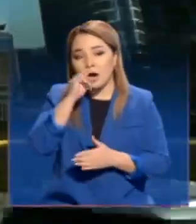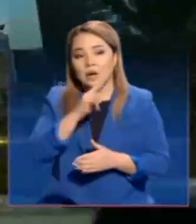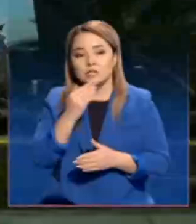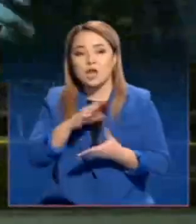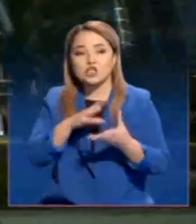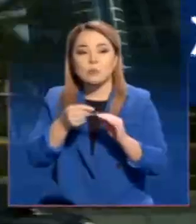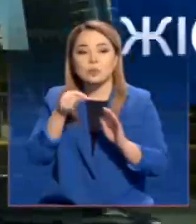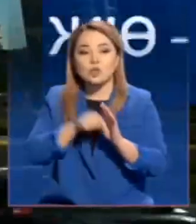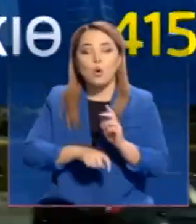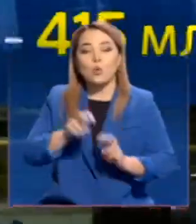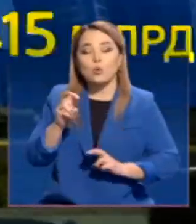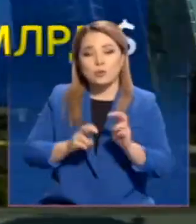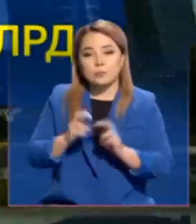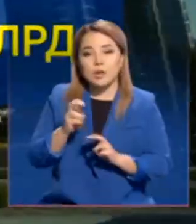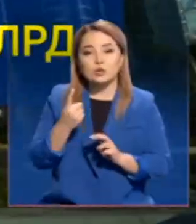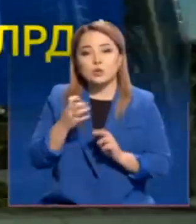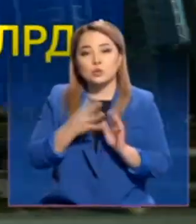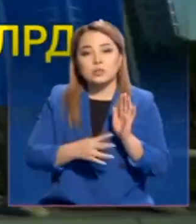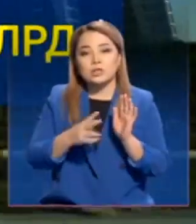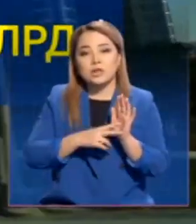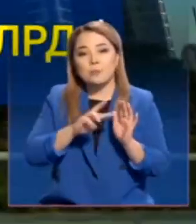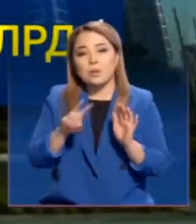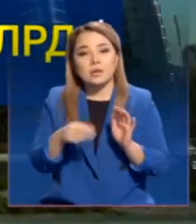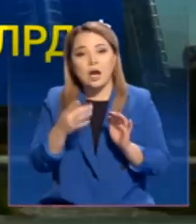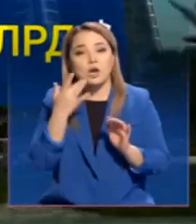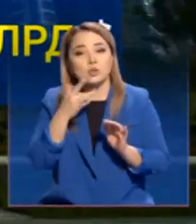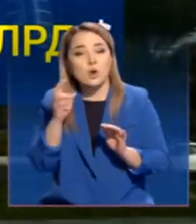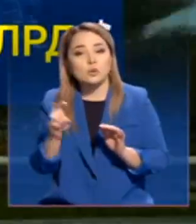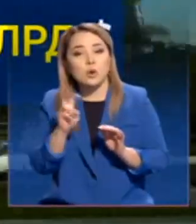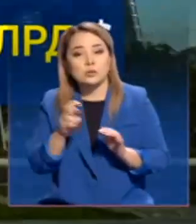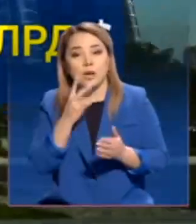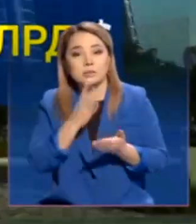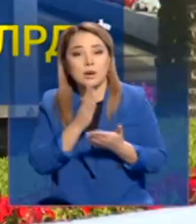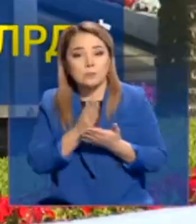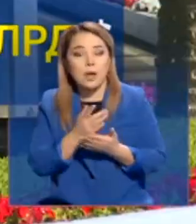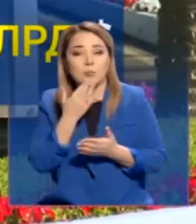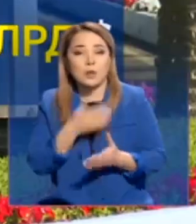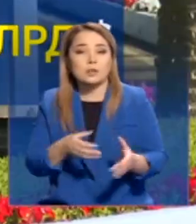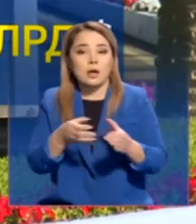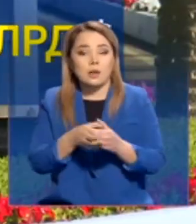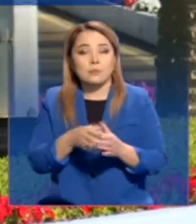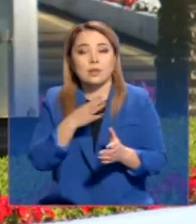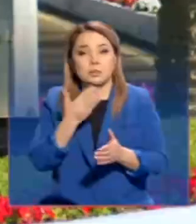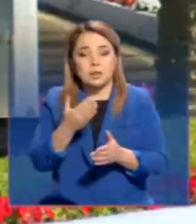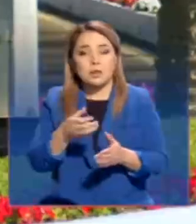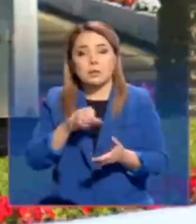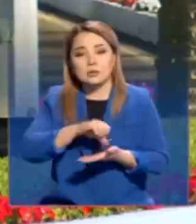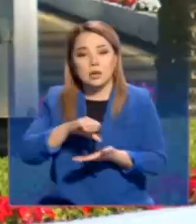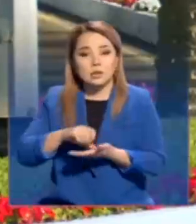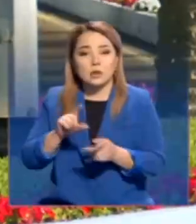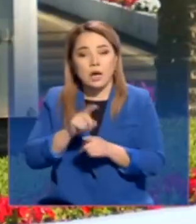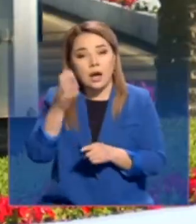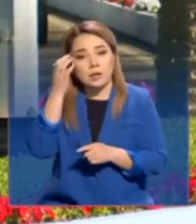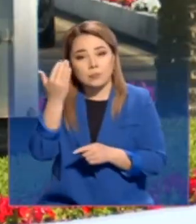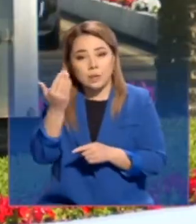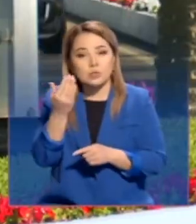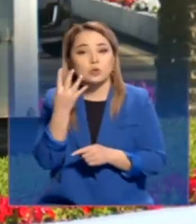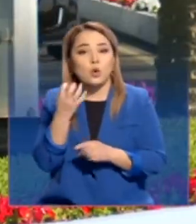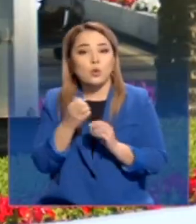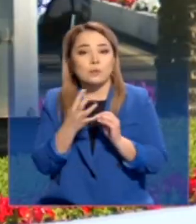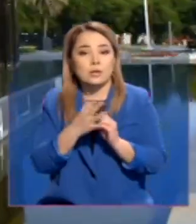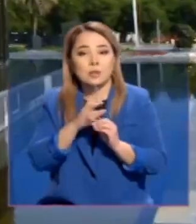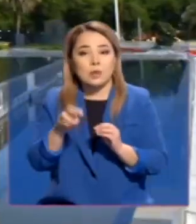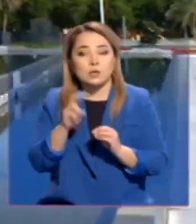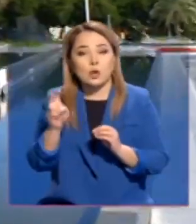Қазақстанның жалпы ішкі өнімі 197 миллиард ақш доллары, ал Біріккен Араб әмірлерінікі 415